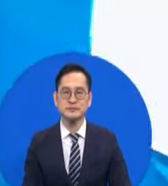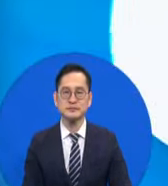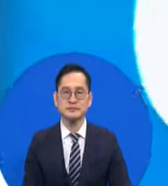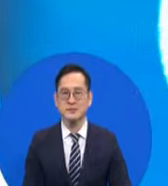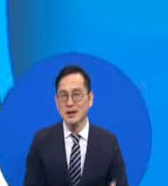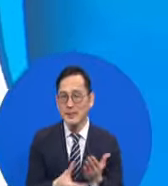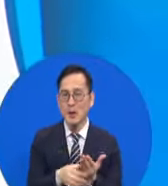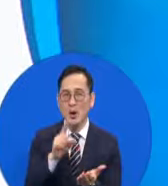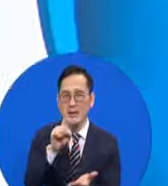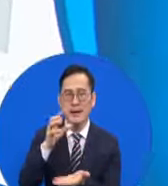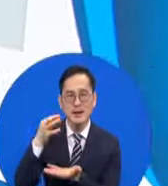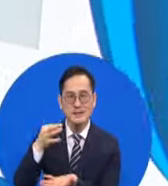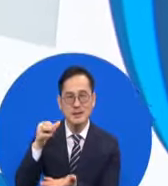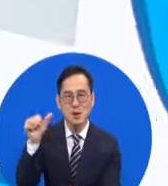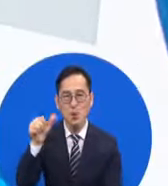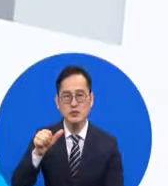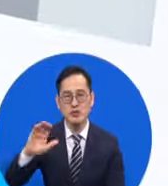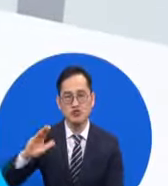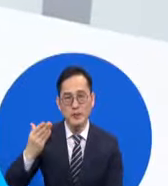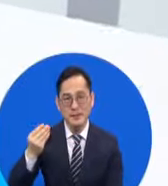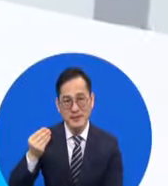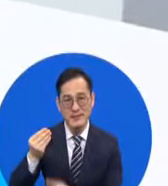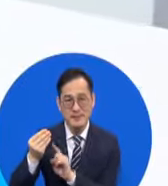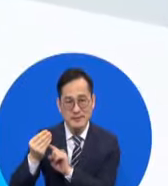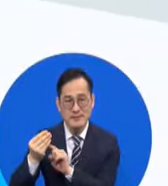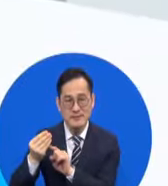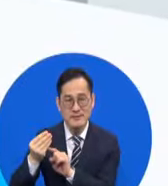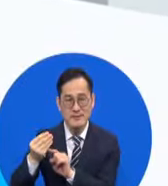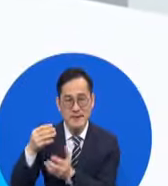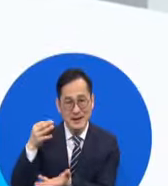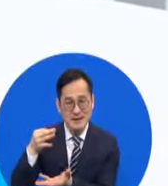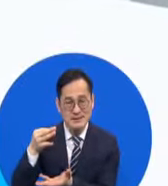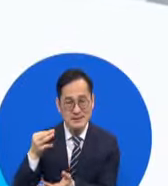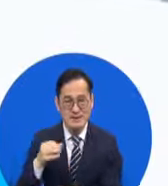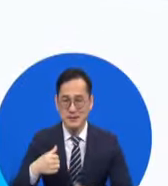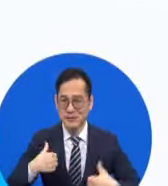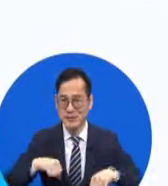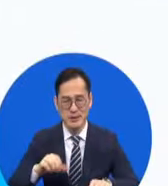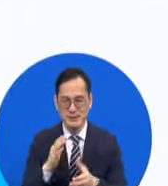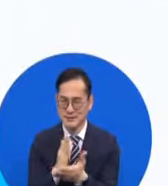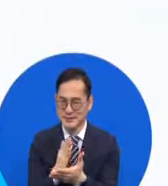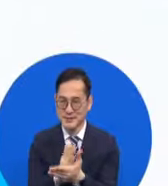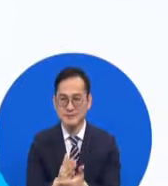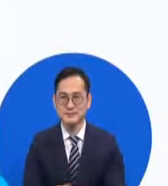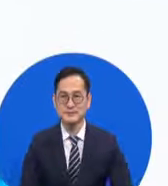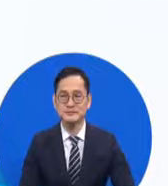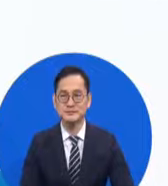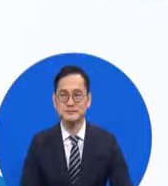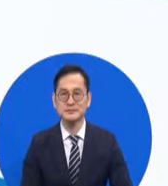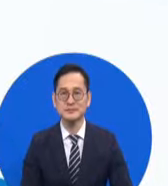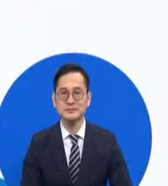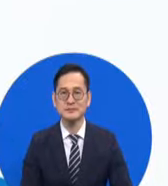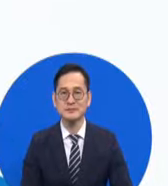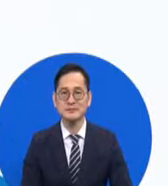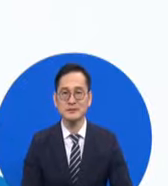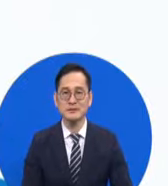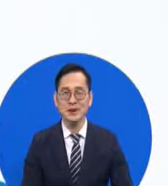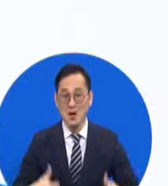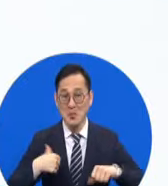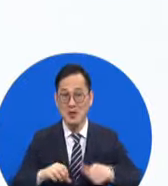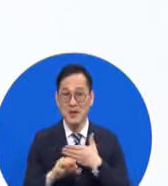5,900만 원에 달하는 여러분의 투표의 표의 가치, 투표하지 않으신다면 길거리에 5,900만 원을